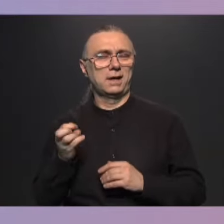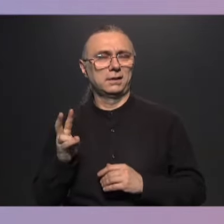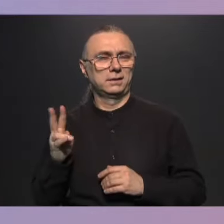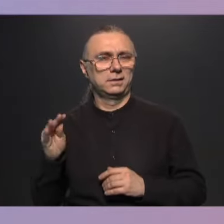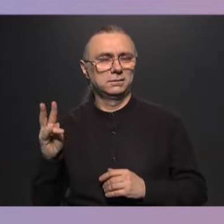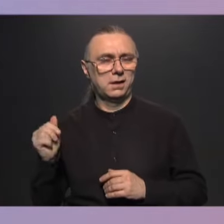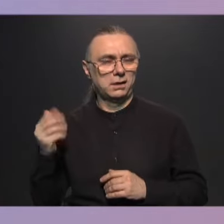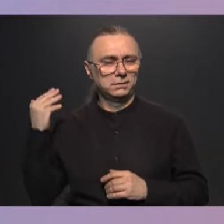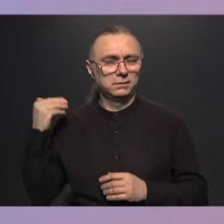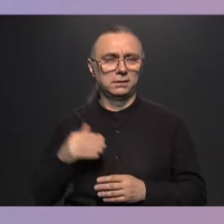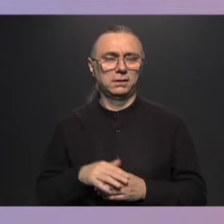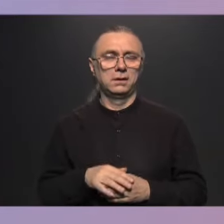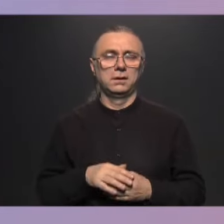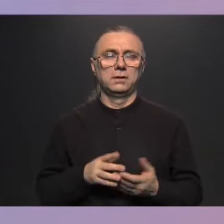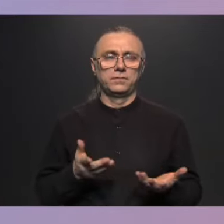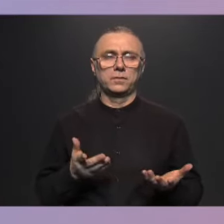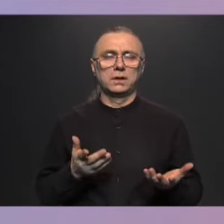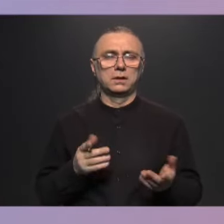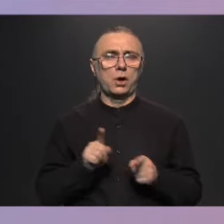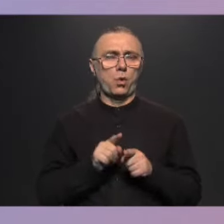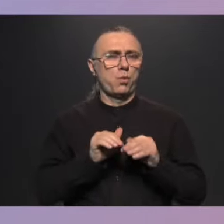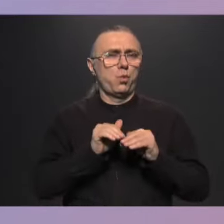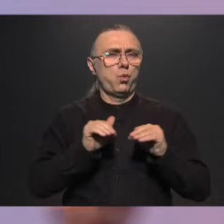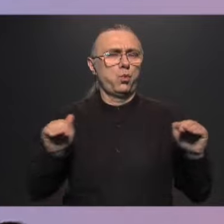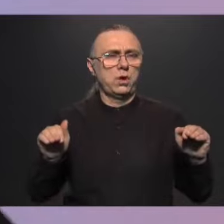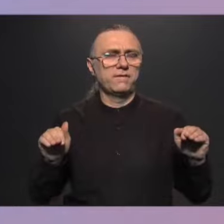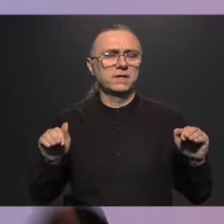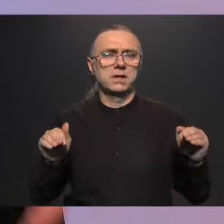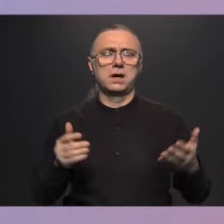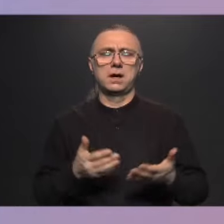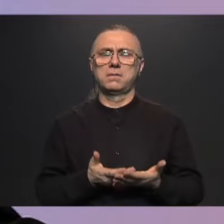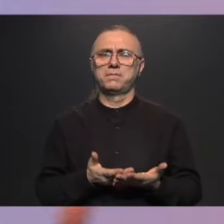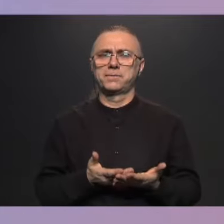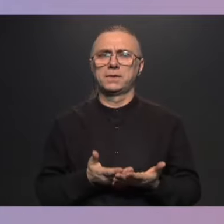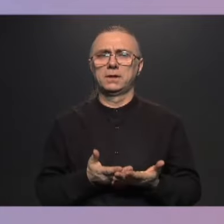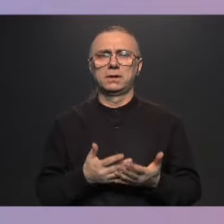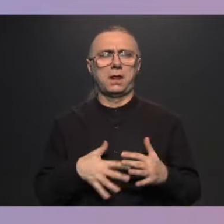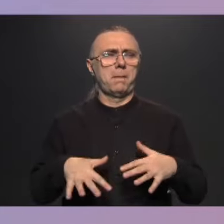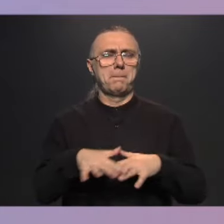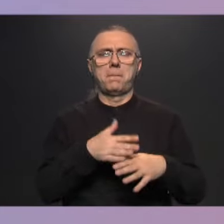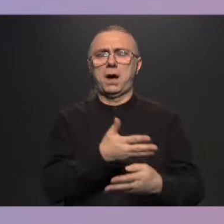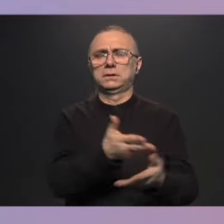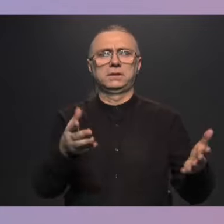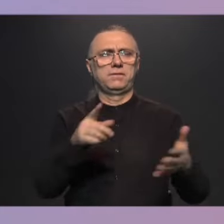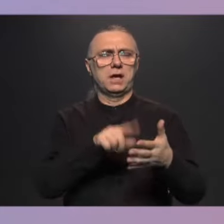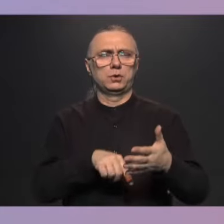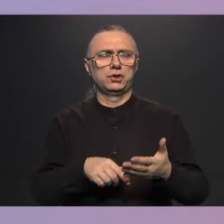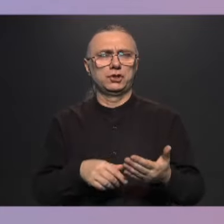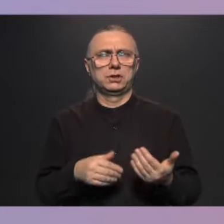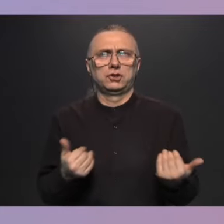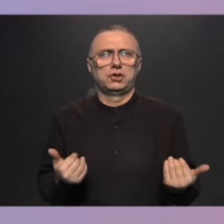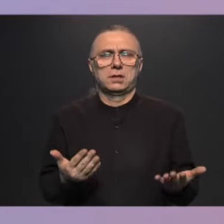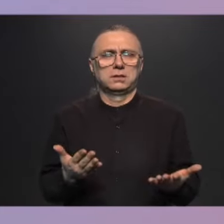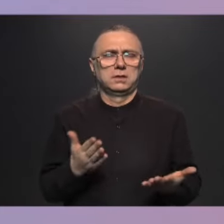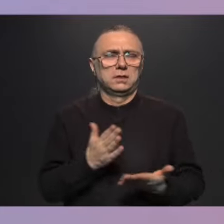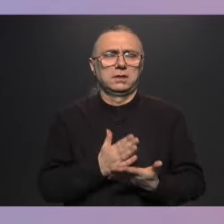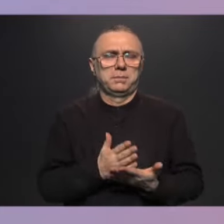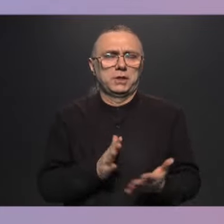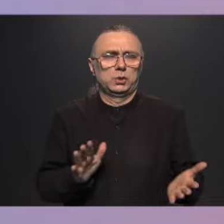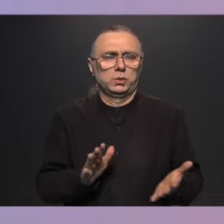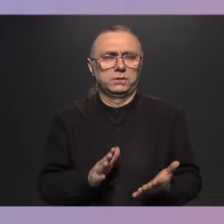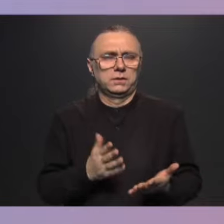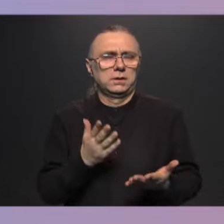и духовничество вот на таком уровне сейчас для массы, так сказать, верующих, оно не присутствует. Но, в конце концов,